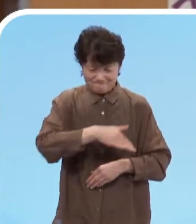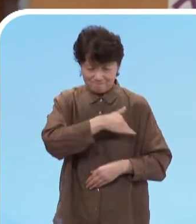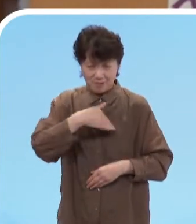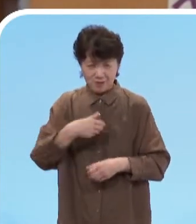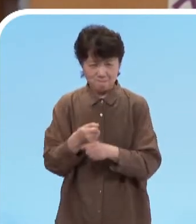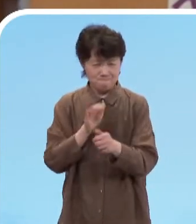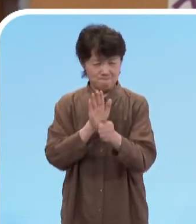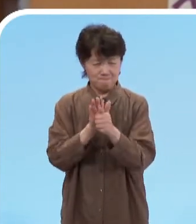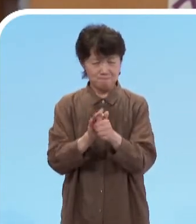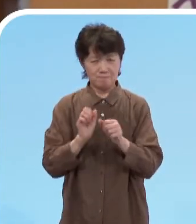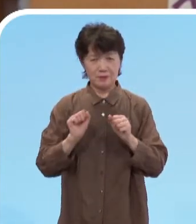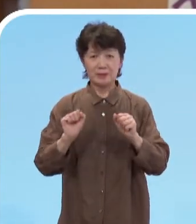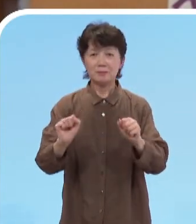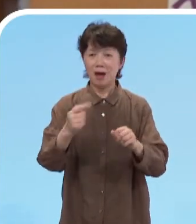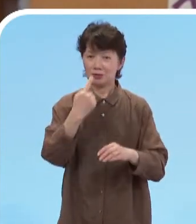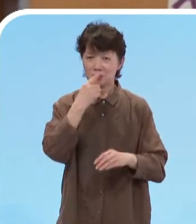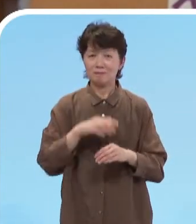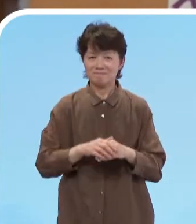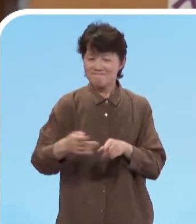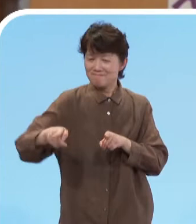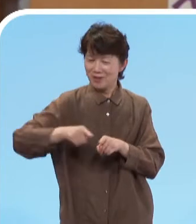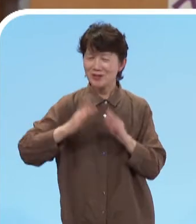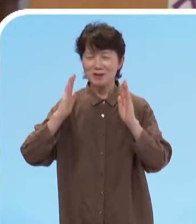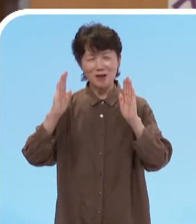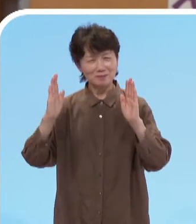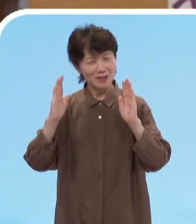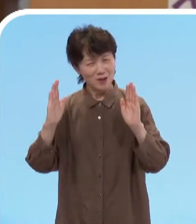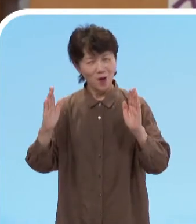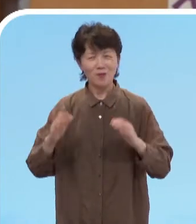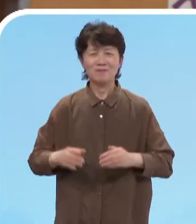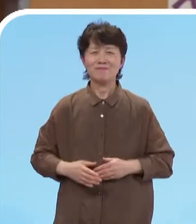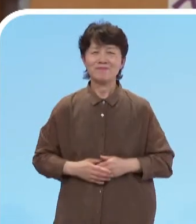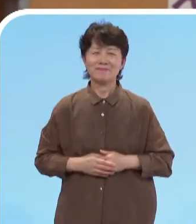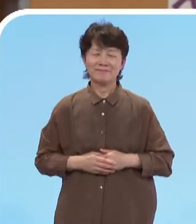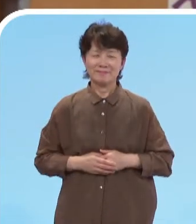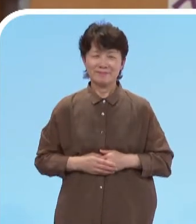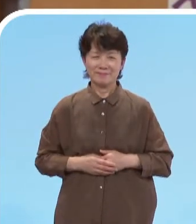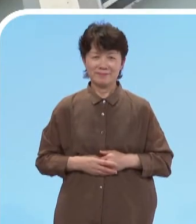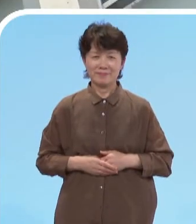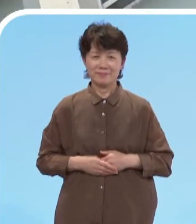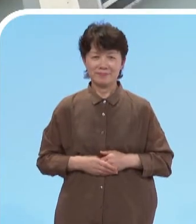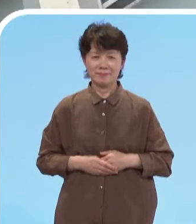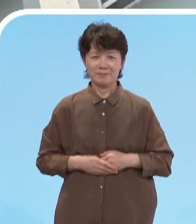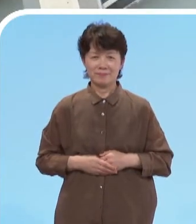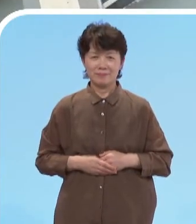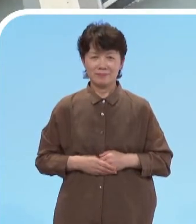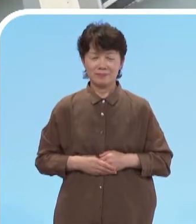我々応援していきますので、ぜひこれからも一緒に頑張っていきたいなと思っております。